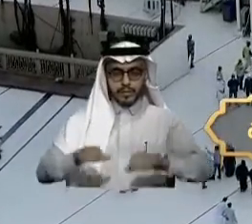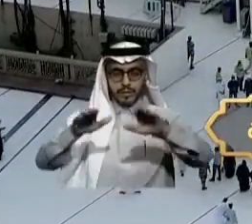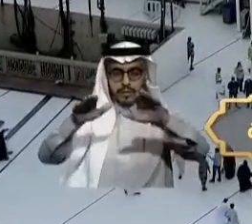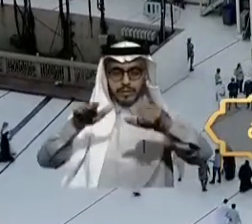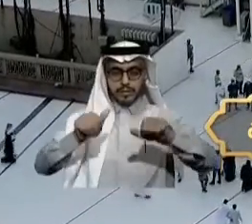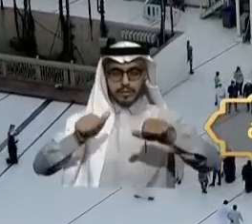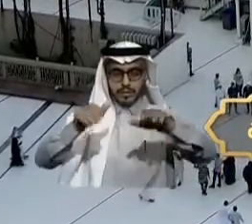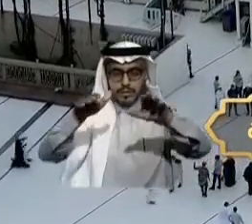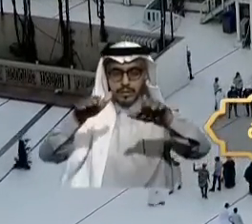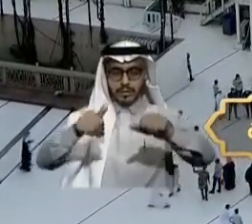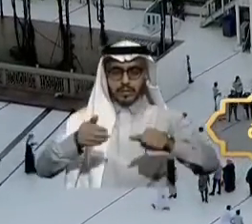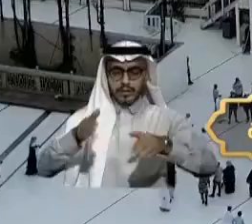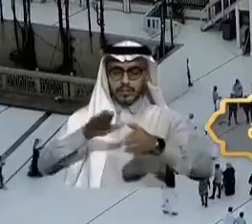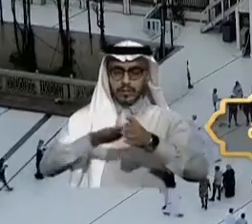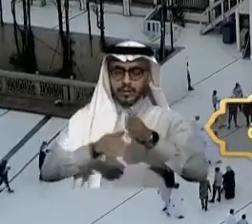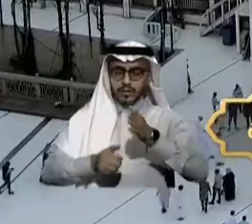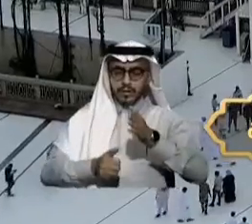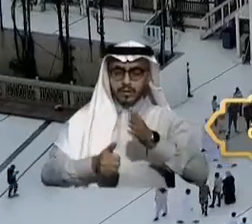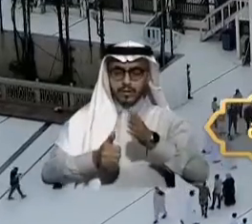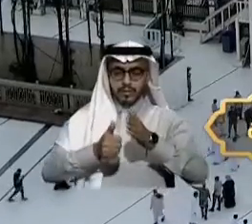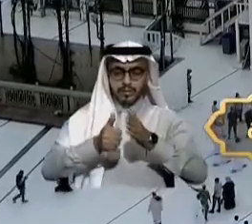حي على الفلاح،